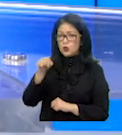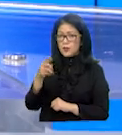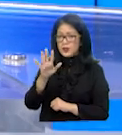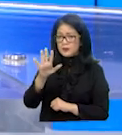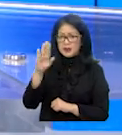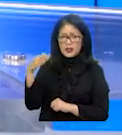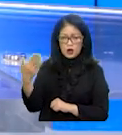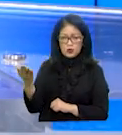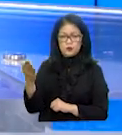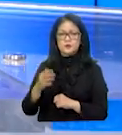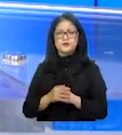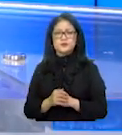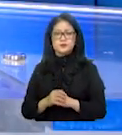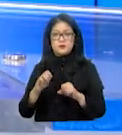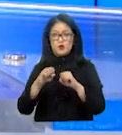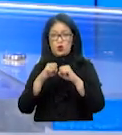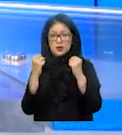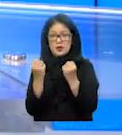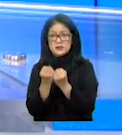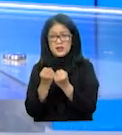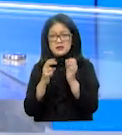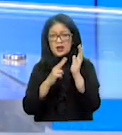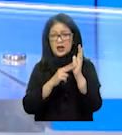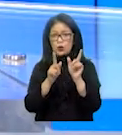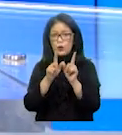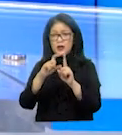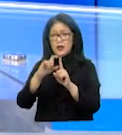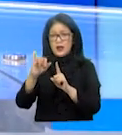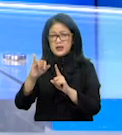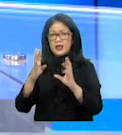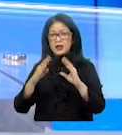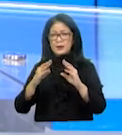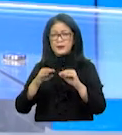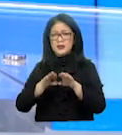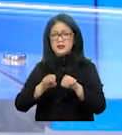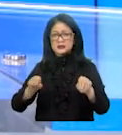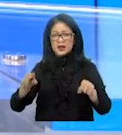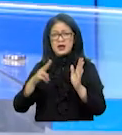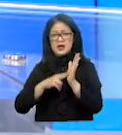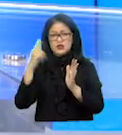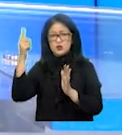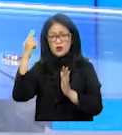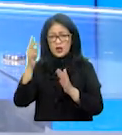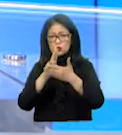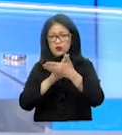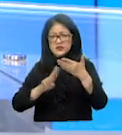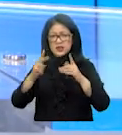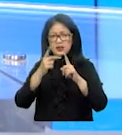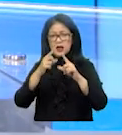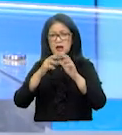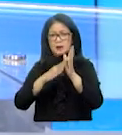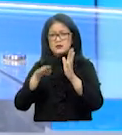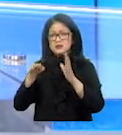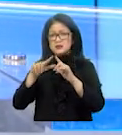Informasi lain, Ormas Islam Nahdlatul Watan Diniyah Islamiyah NWDI menggelar rapat kerja nasional digelar di